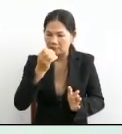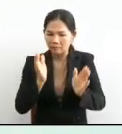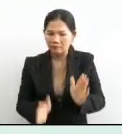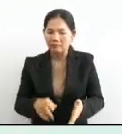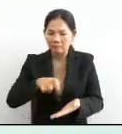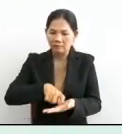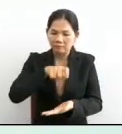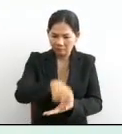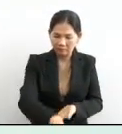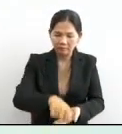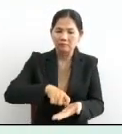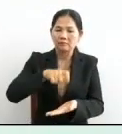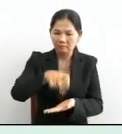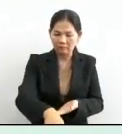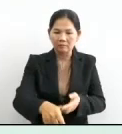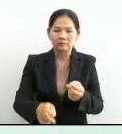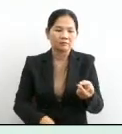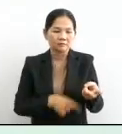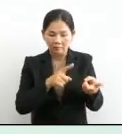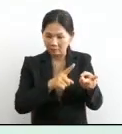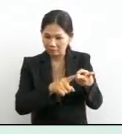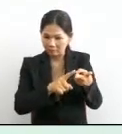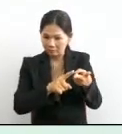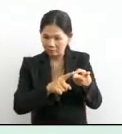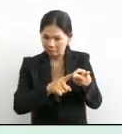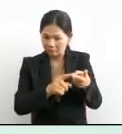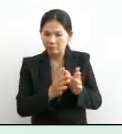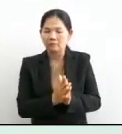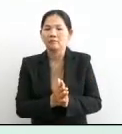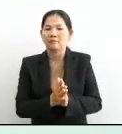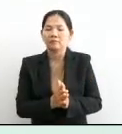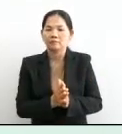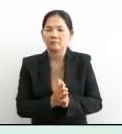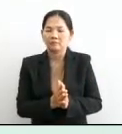có bí